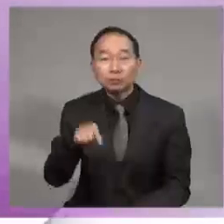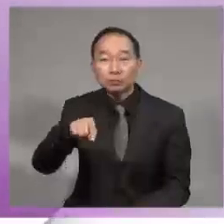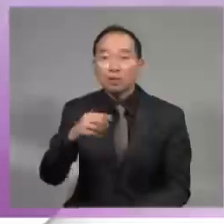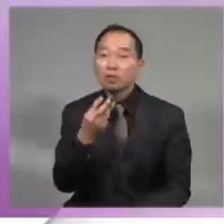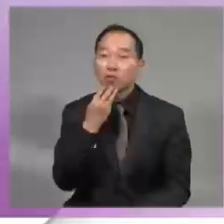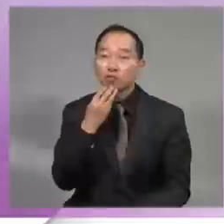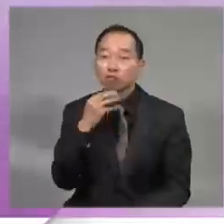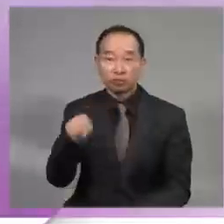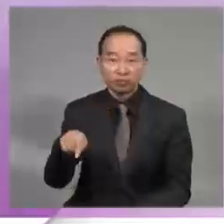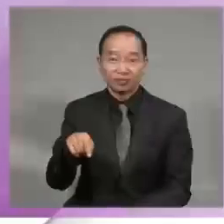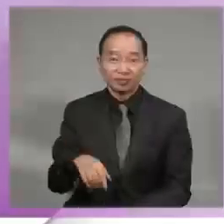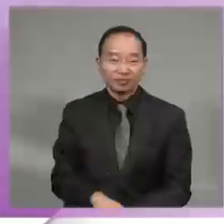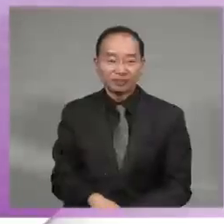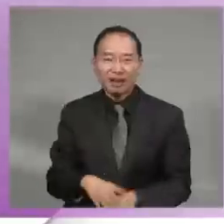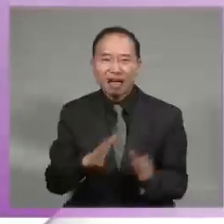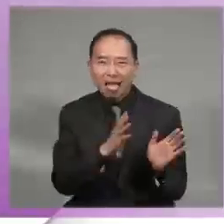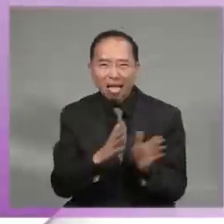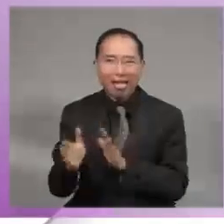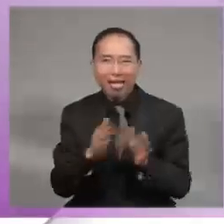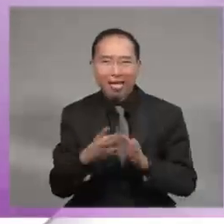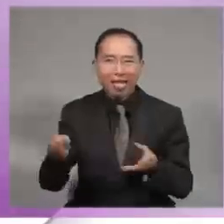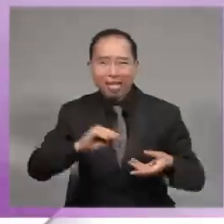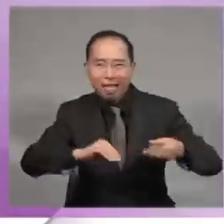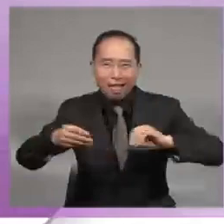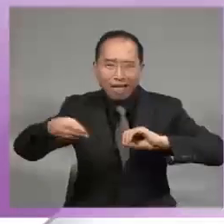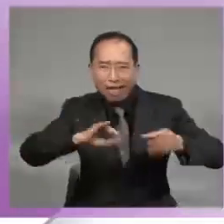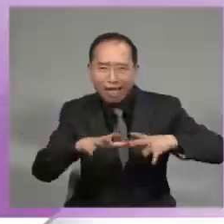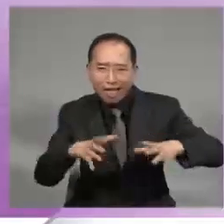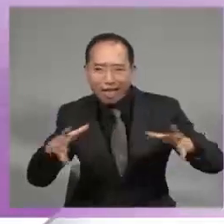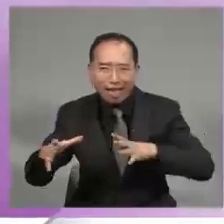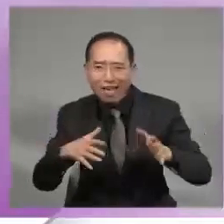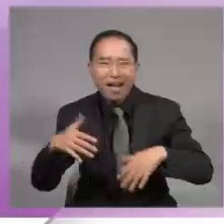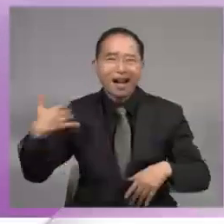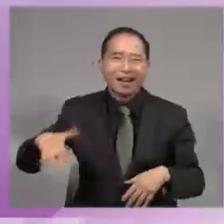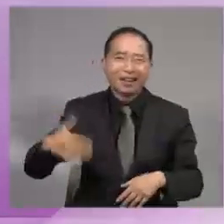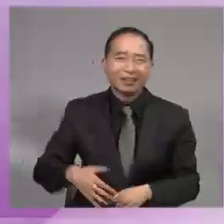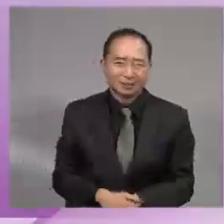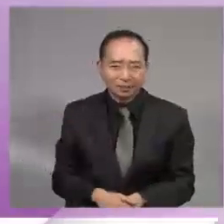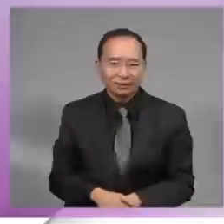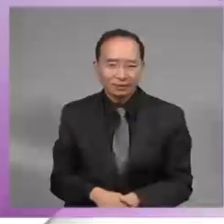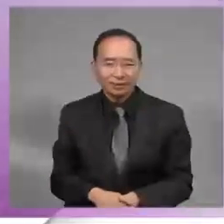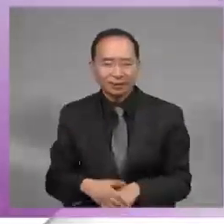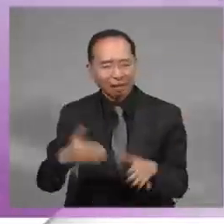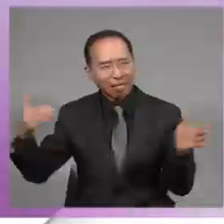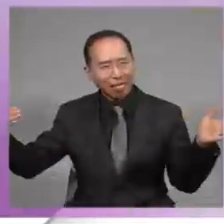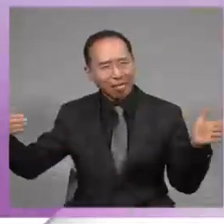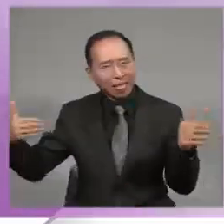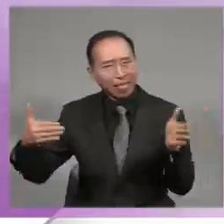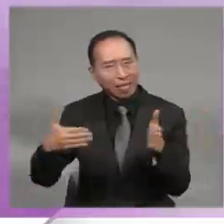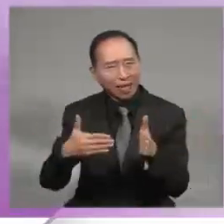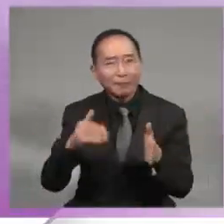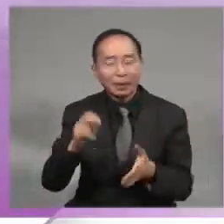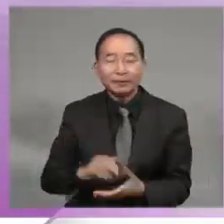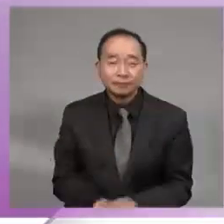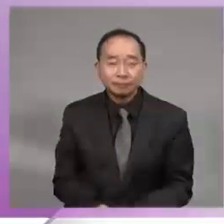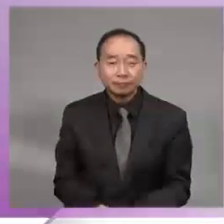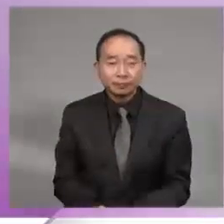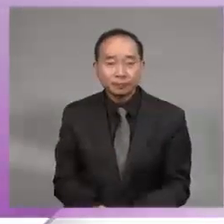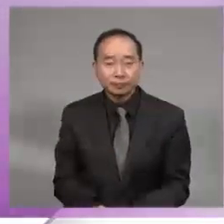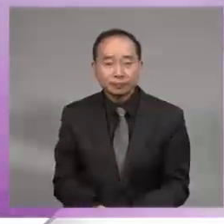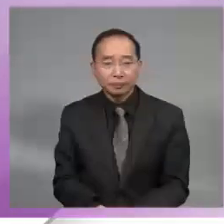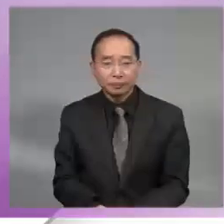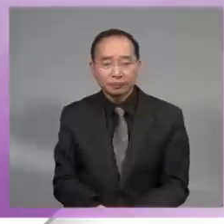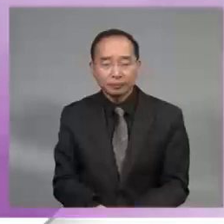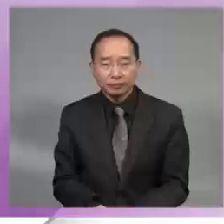서울입니다. 아, 역시 예. 아직도 아 지금 이제 마무리 단계에 접어든 것 같아요. 예. 네. 관외 투표